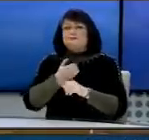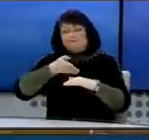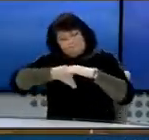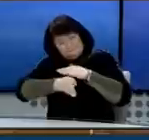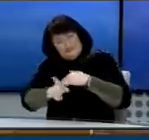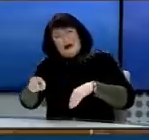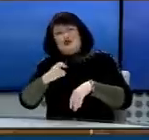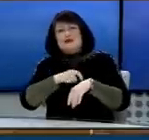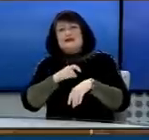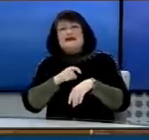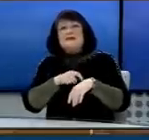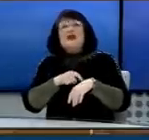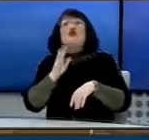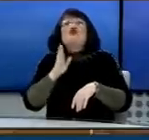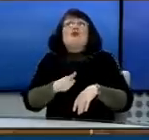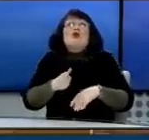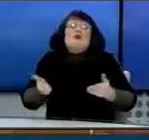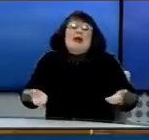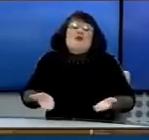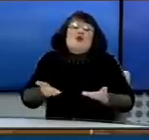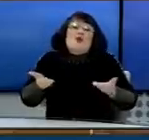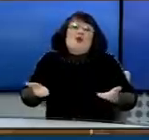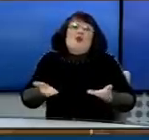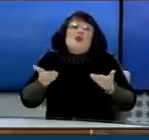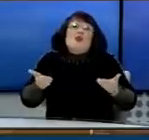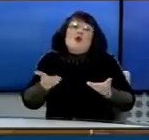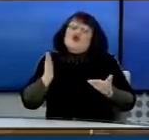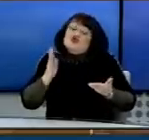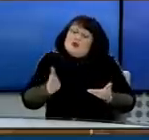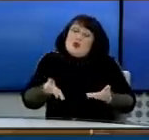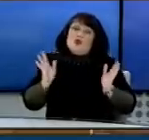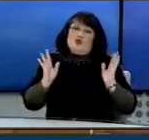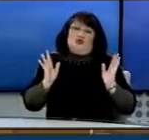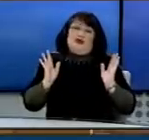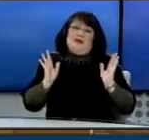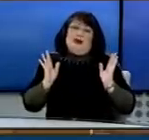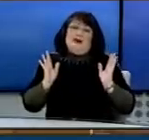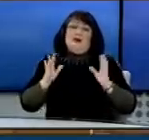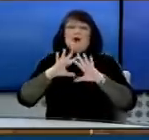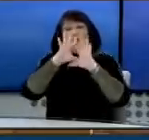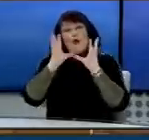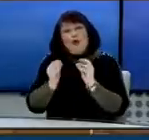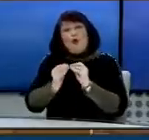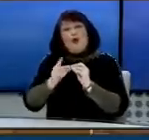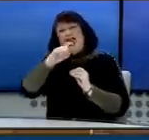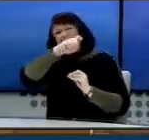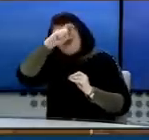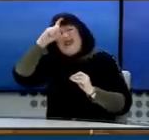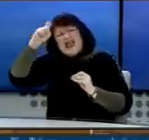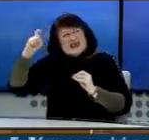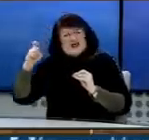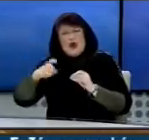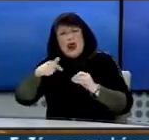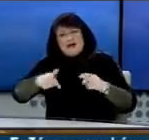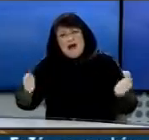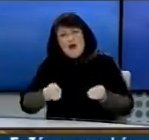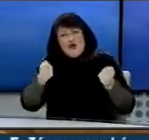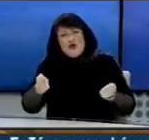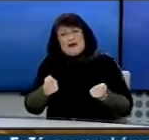μέχρι τώρα με τις λιγότερες δυνατές απώλειες μέσα από όλες αυτές τις θύελλες.